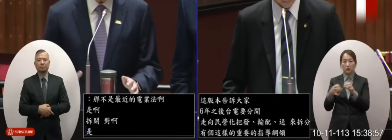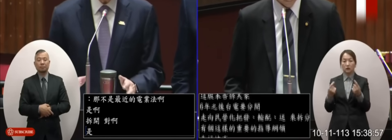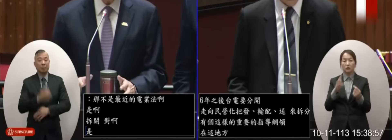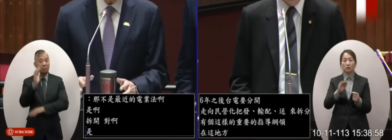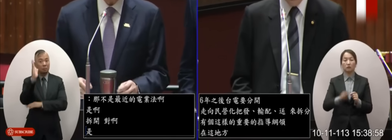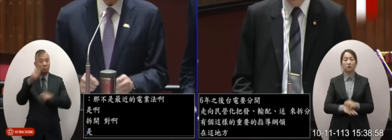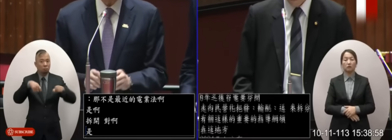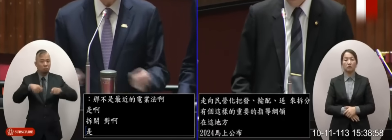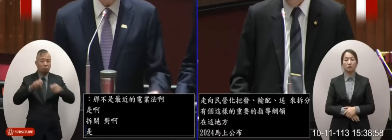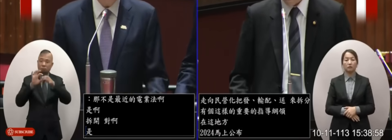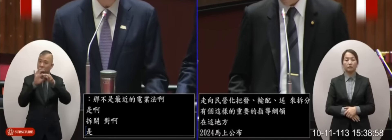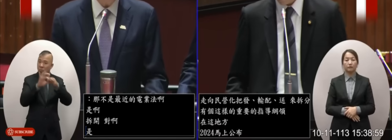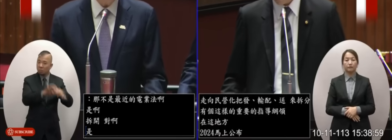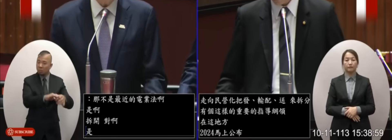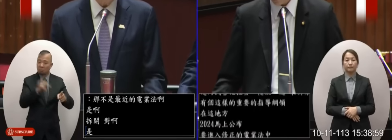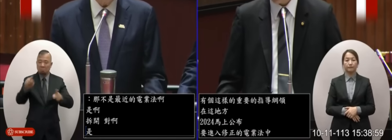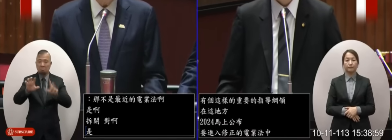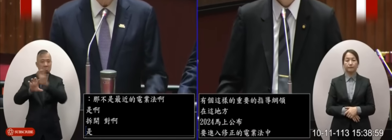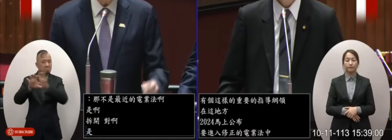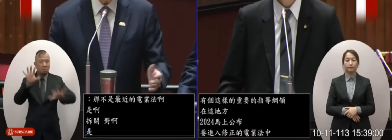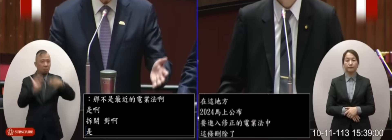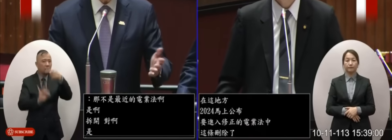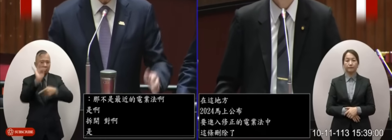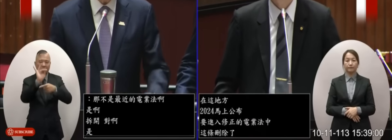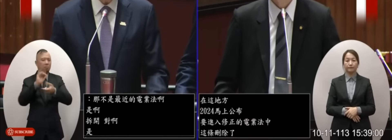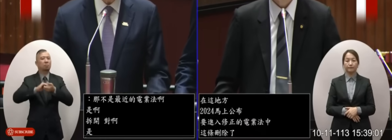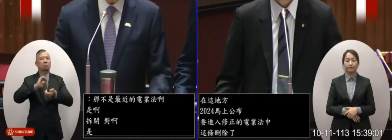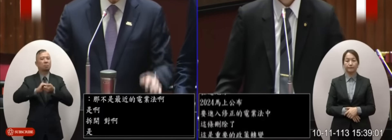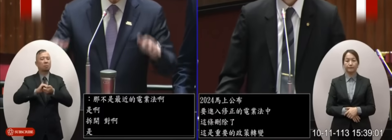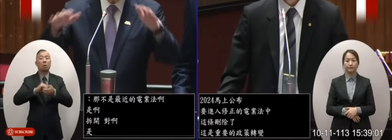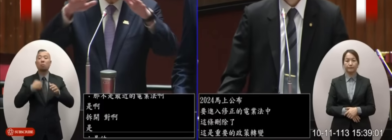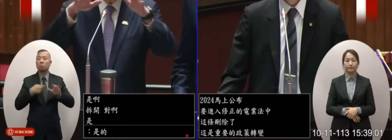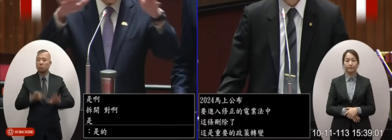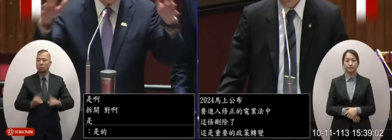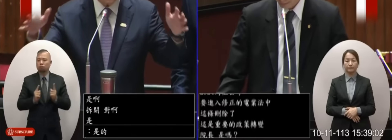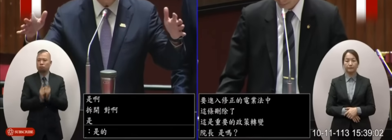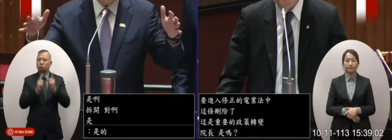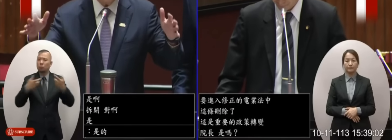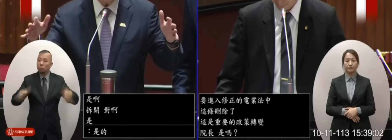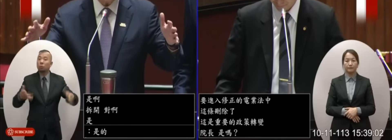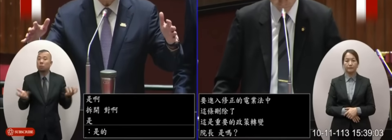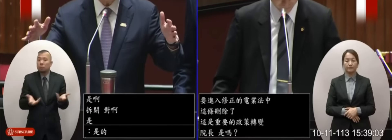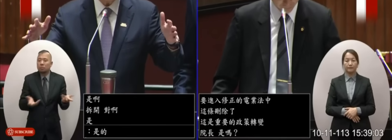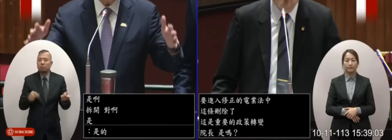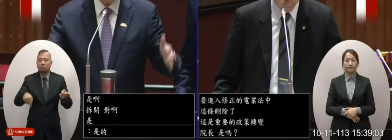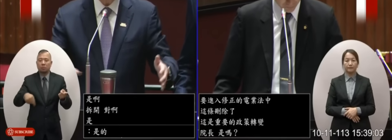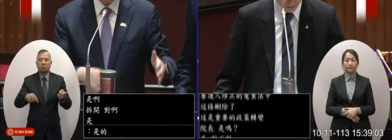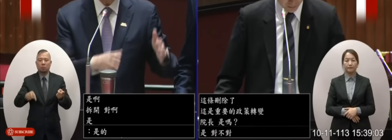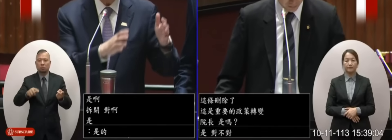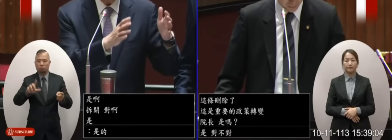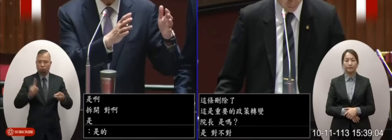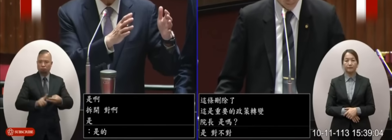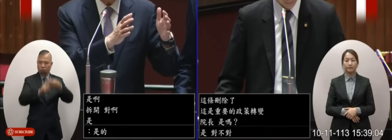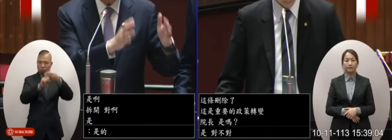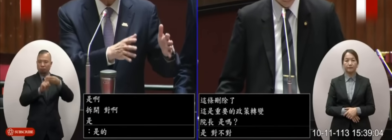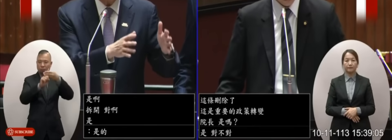政策的延续它不一定是一成不变的，我们现在面对很多的事情，就是在整个大的能源架构底下，我们